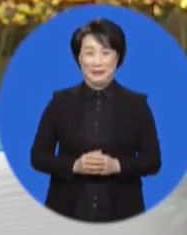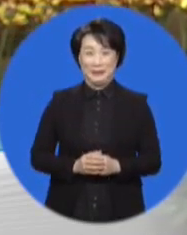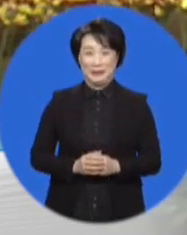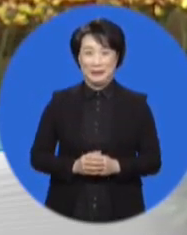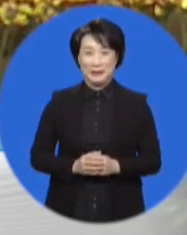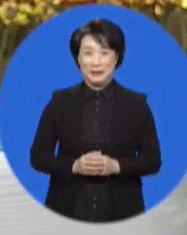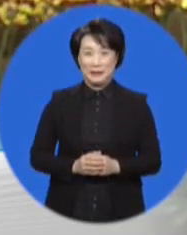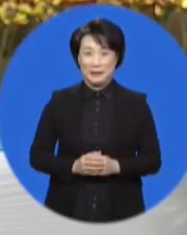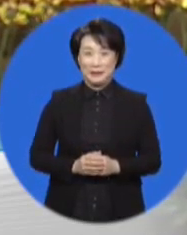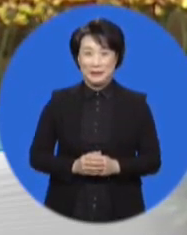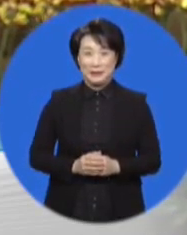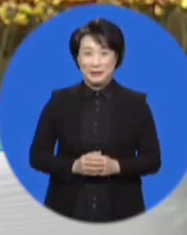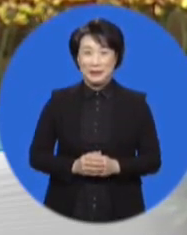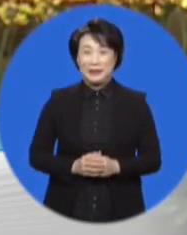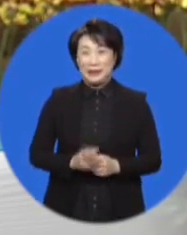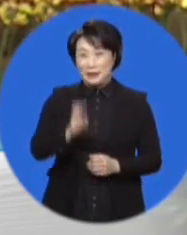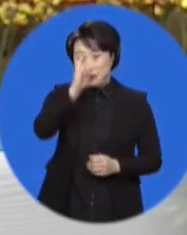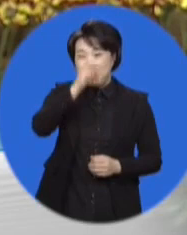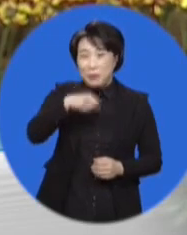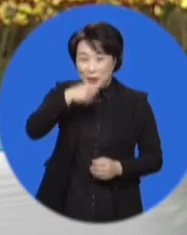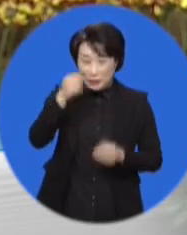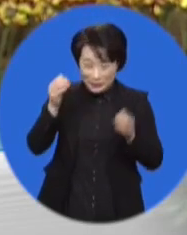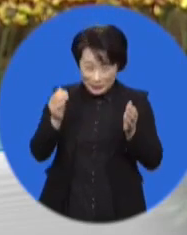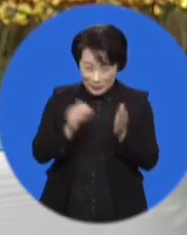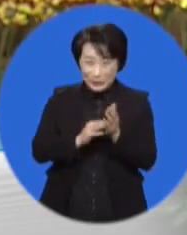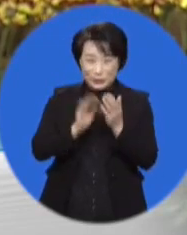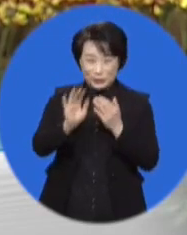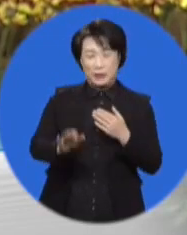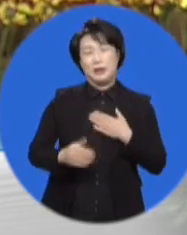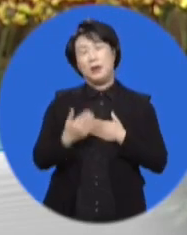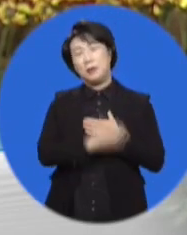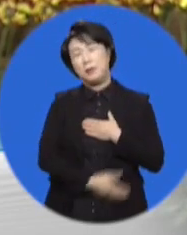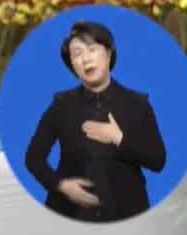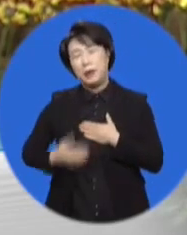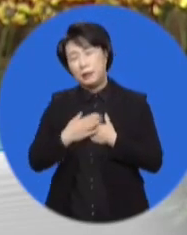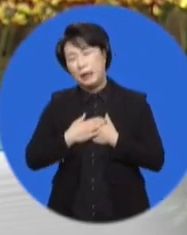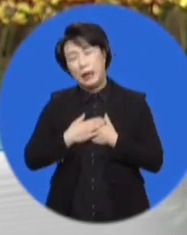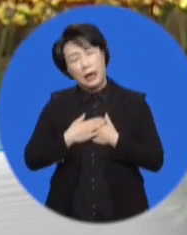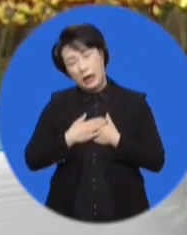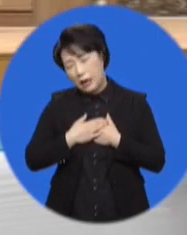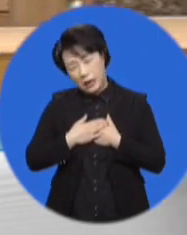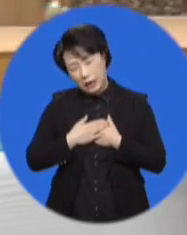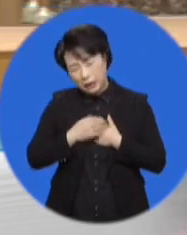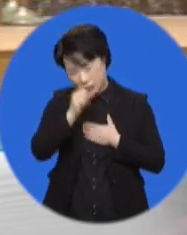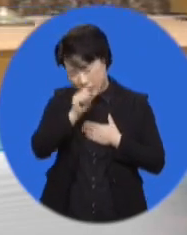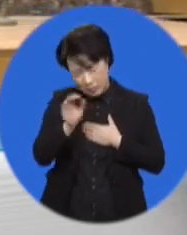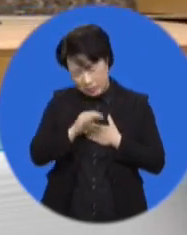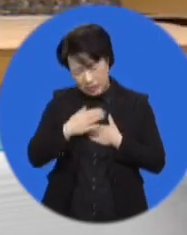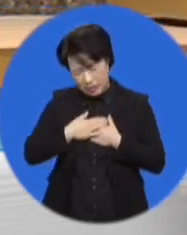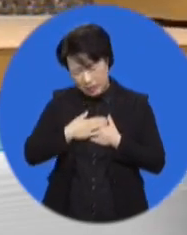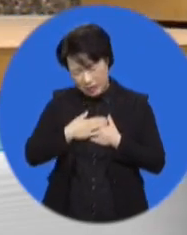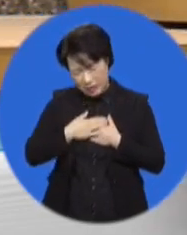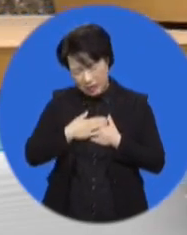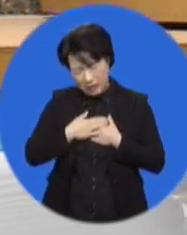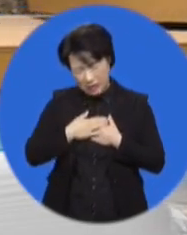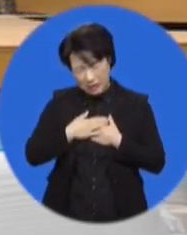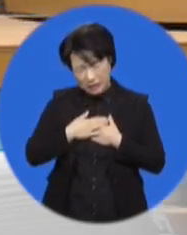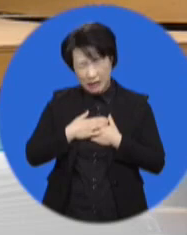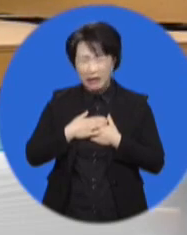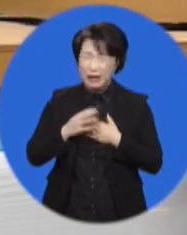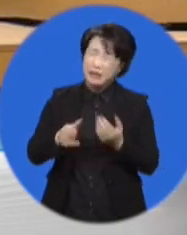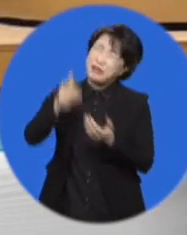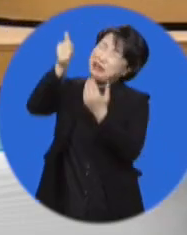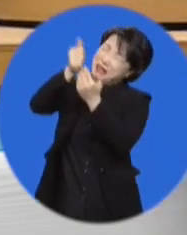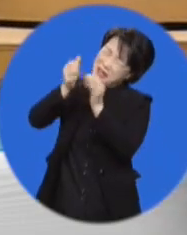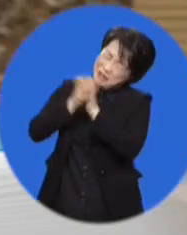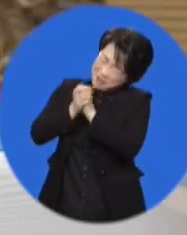이제 점심식사하고 난 다음에 몸이 많이 힘들어요. 그래서 주님 앞에 애타게 기도하는